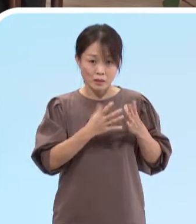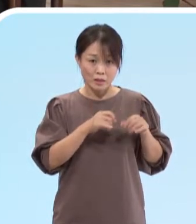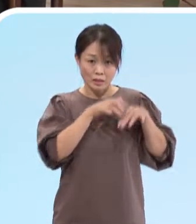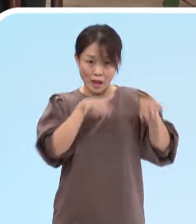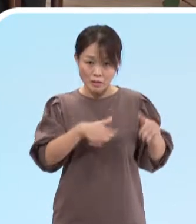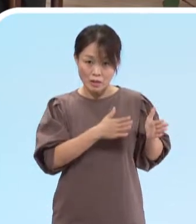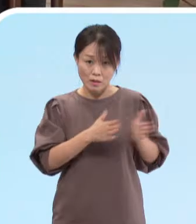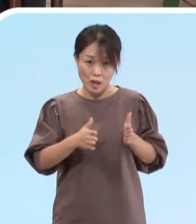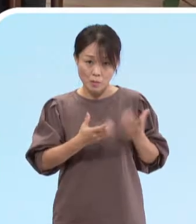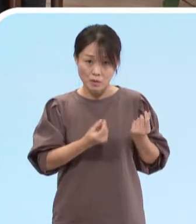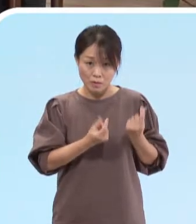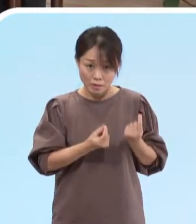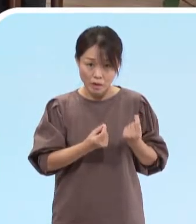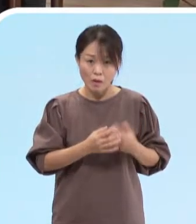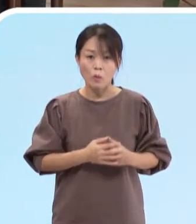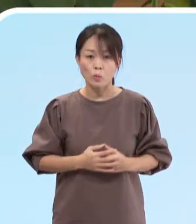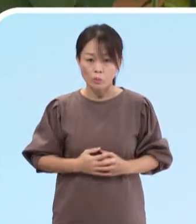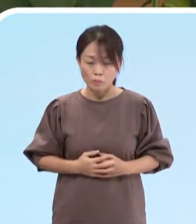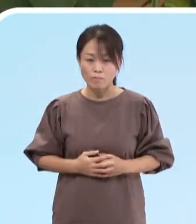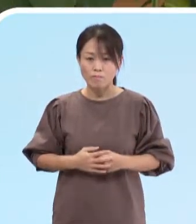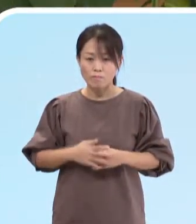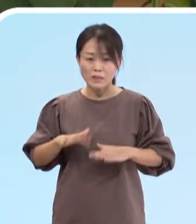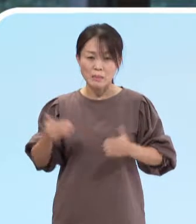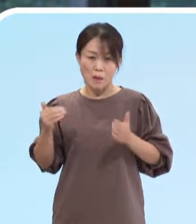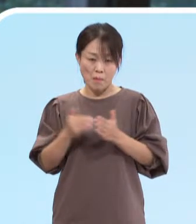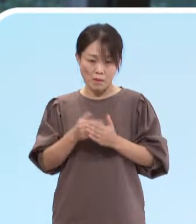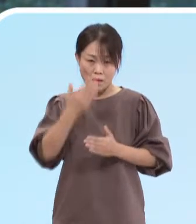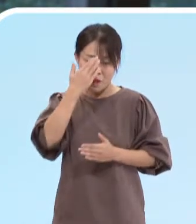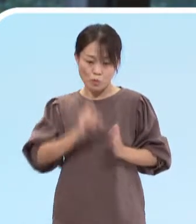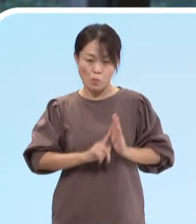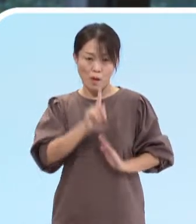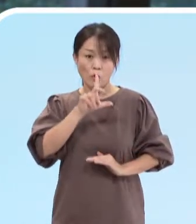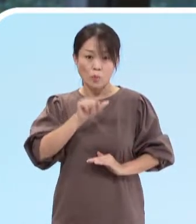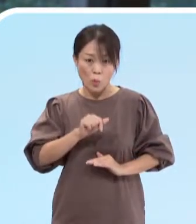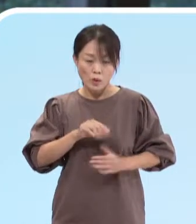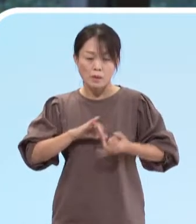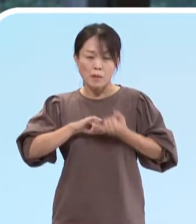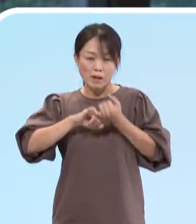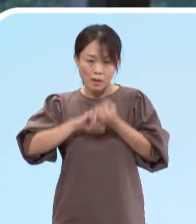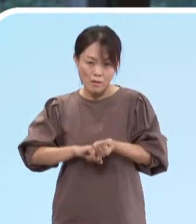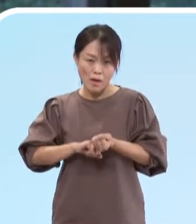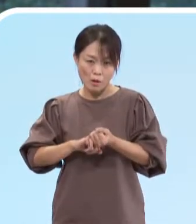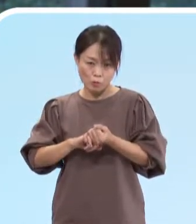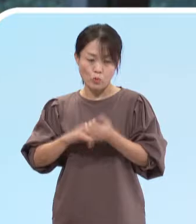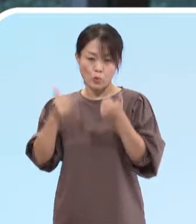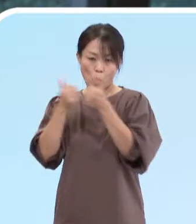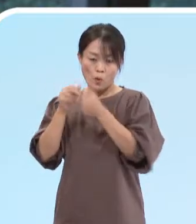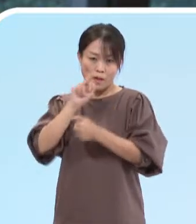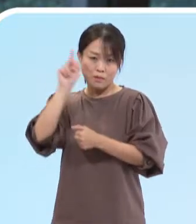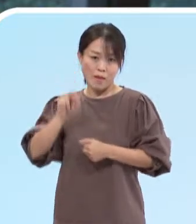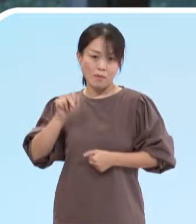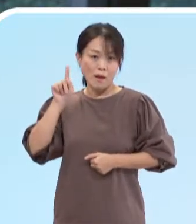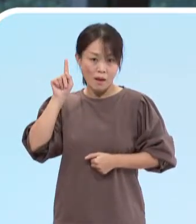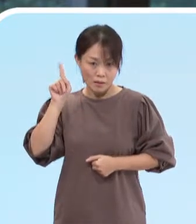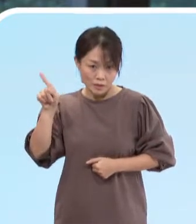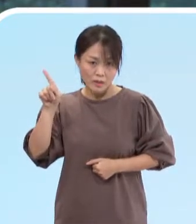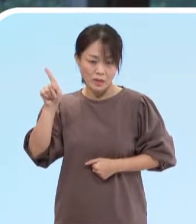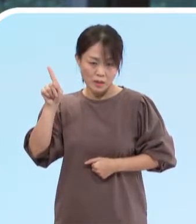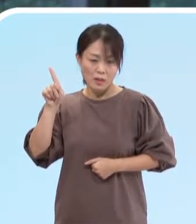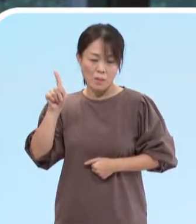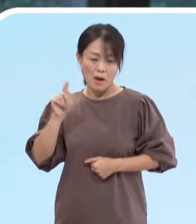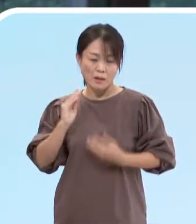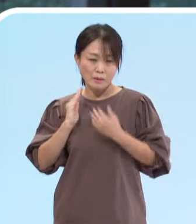が、整備されているということですね。 はい、今まではですね、患者さんが熱が出たりしたら必ずですね、接触者の相談センター、こちらの方